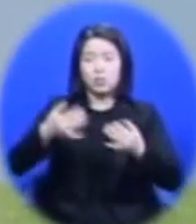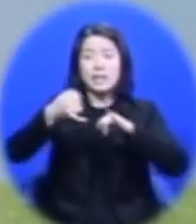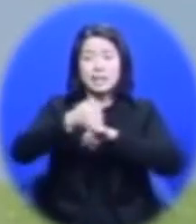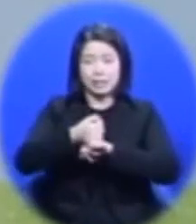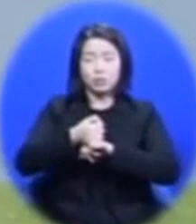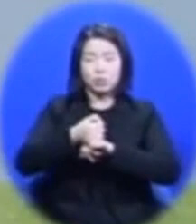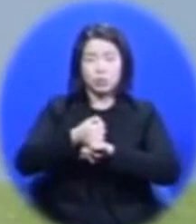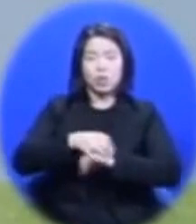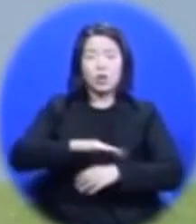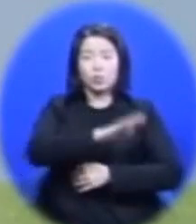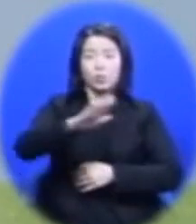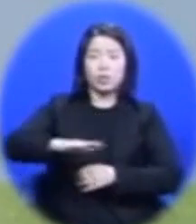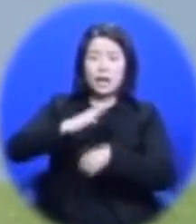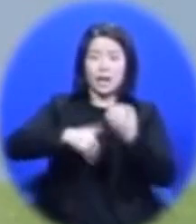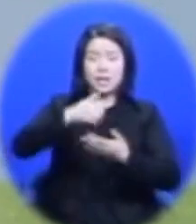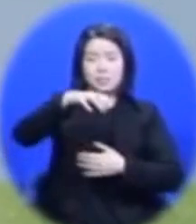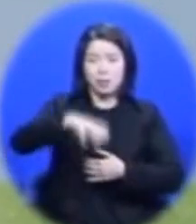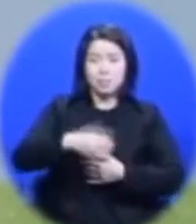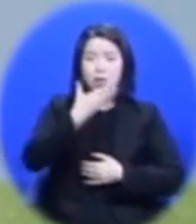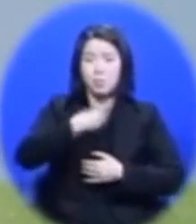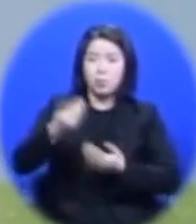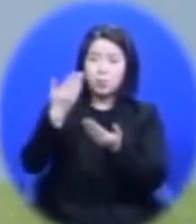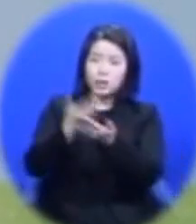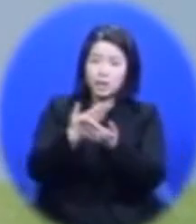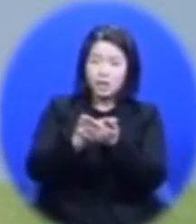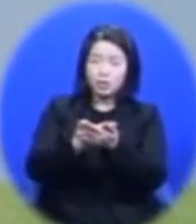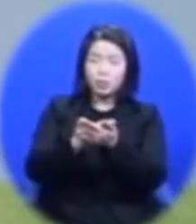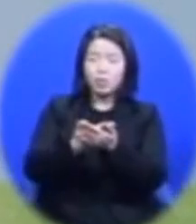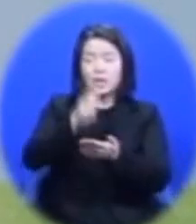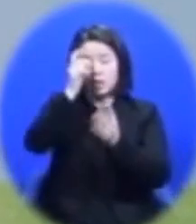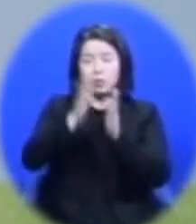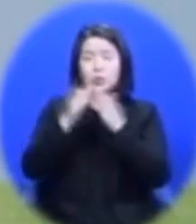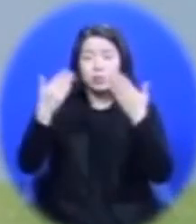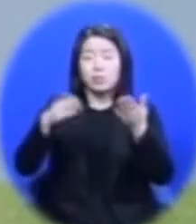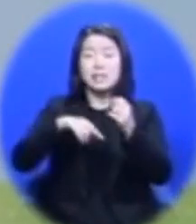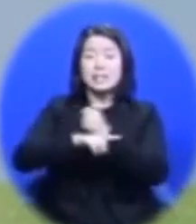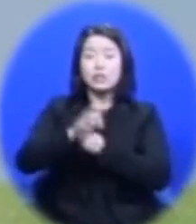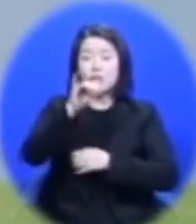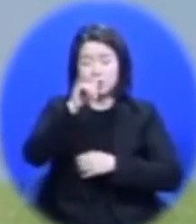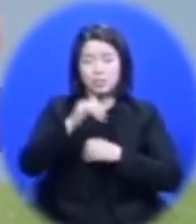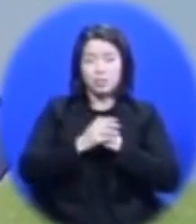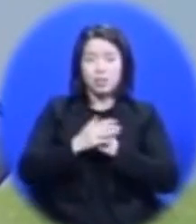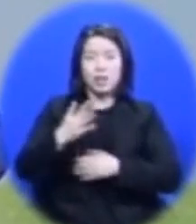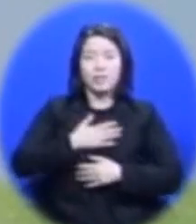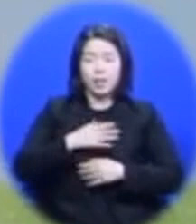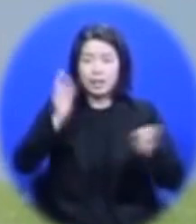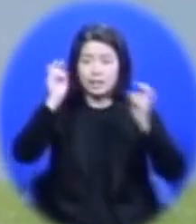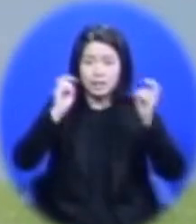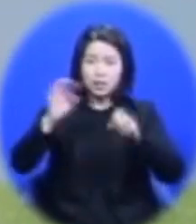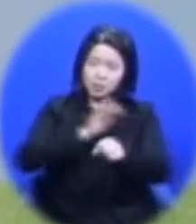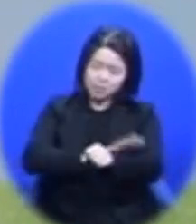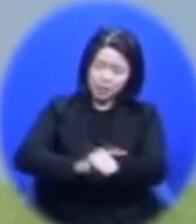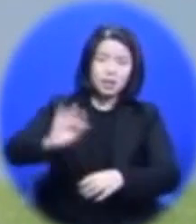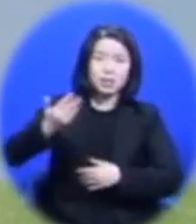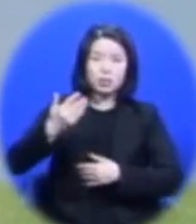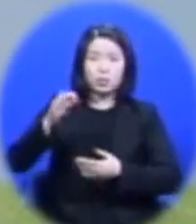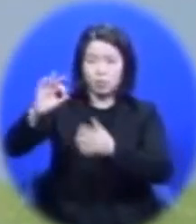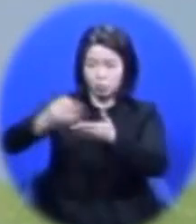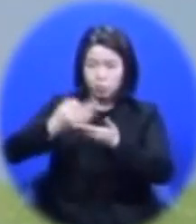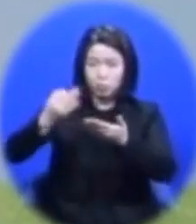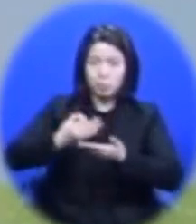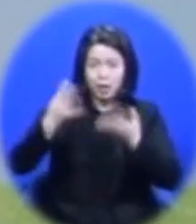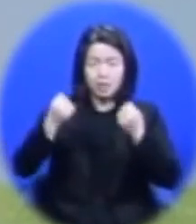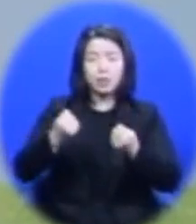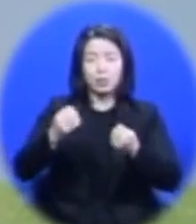우리가 하나님 앞에 복을 달라고 기도하는 데는 이유가 있습니다. 내가 사업이 잘 되고 돈을 많이 벌고 내가 하는